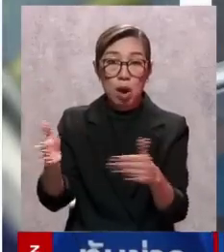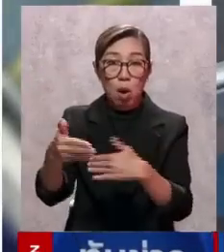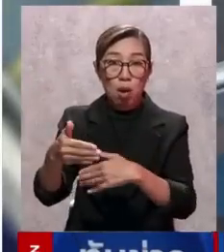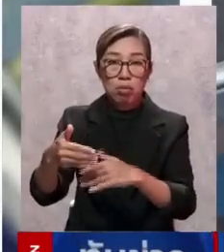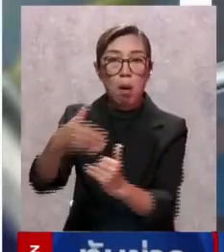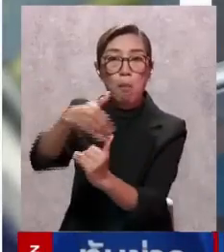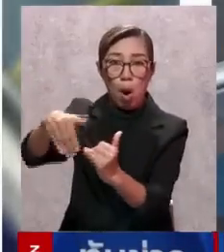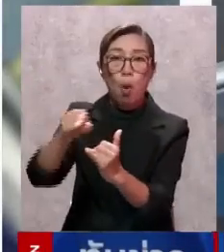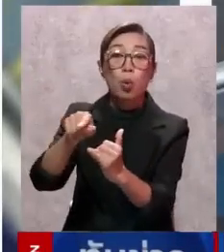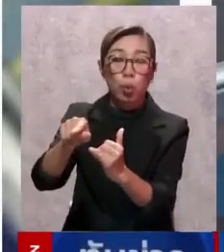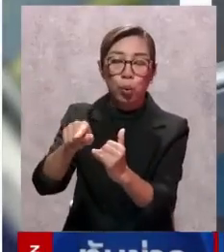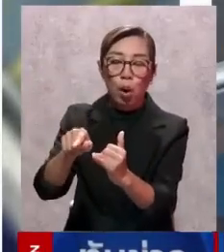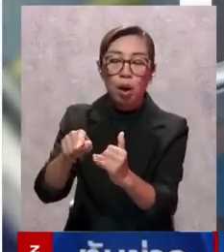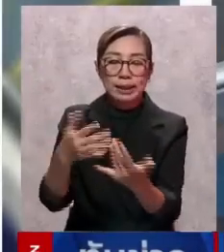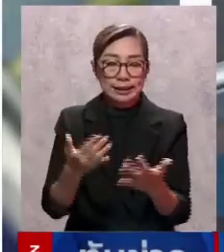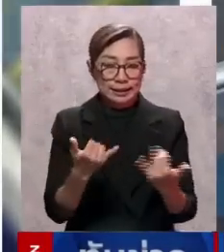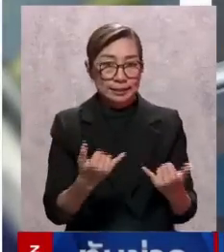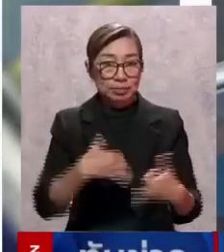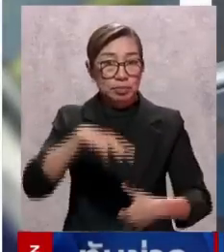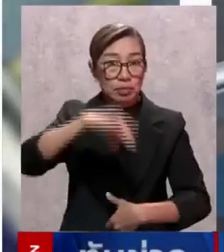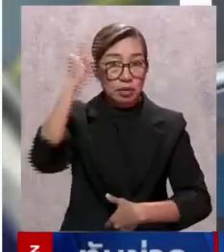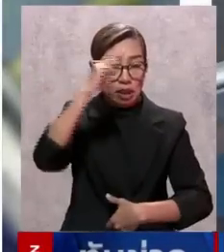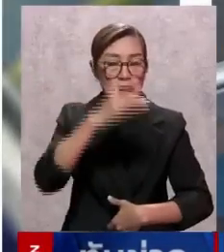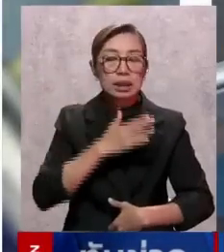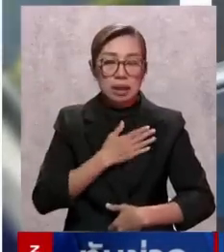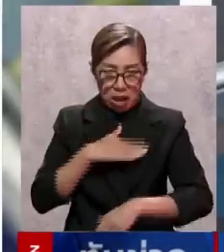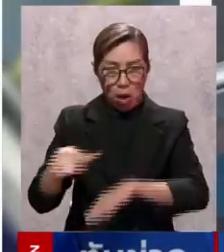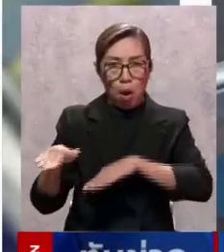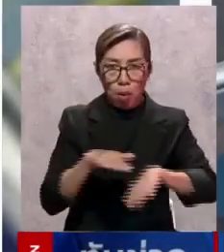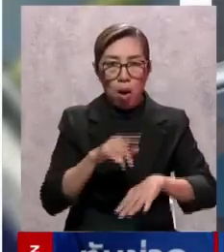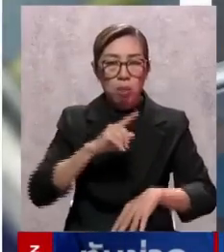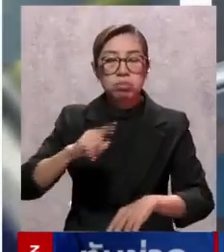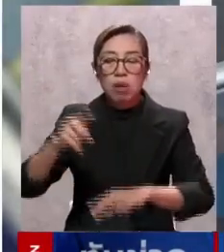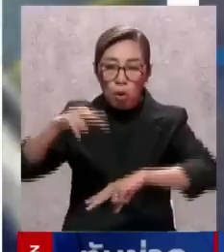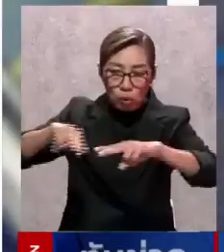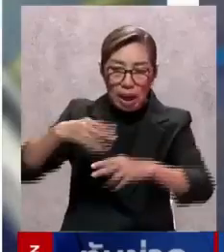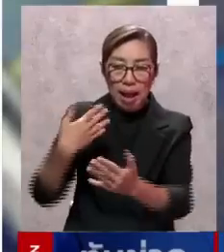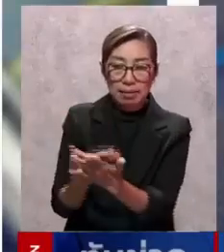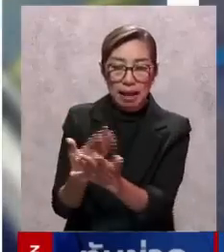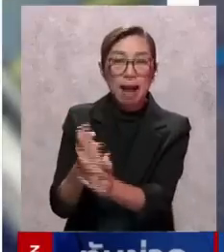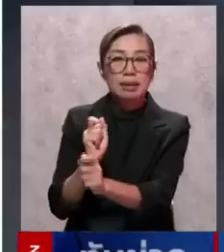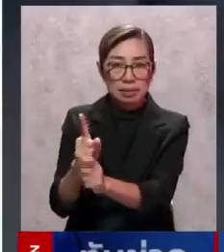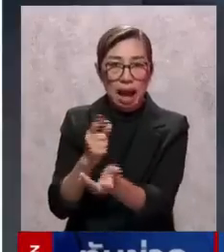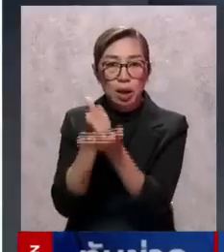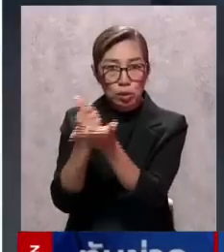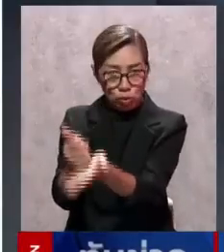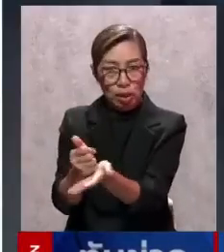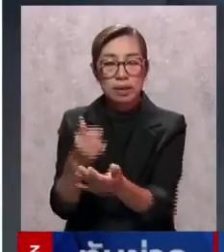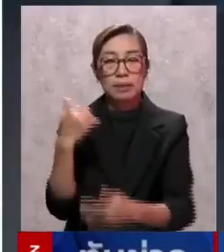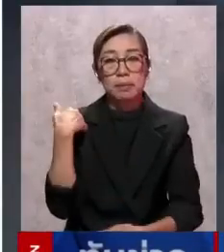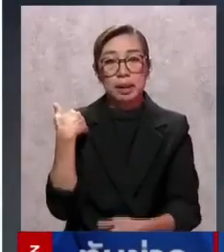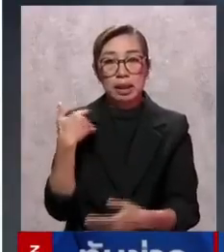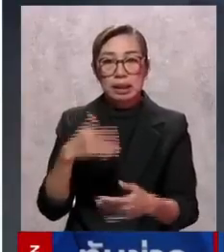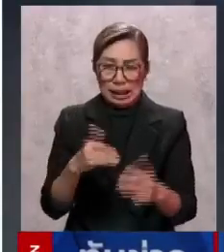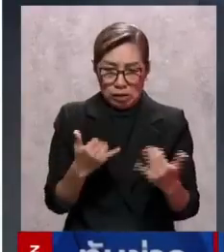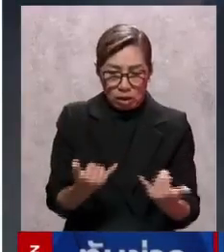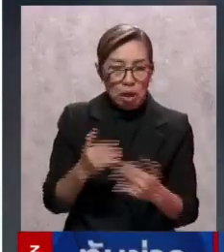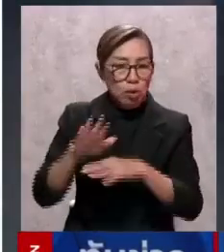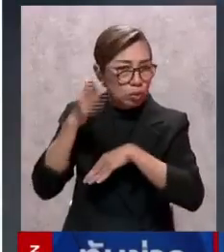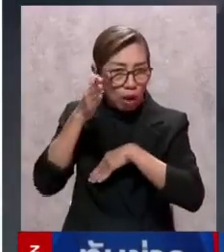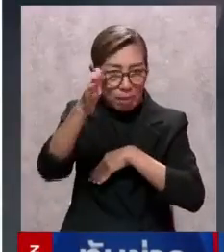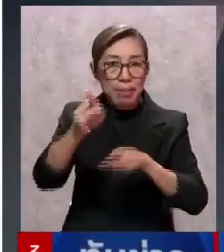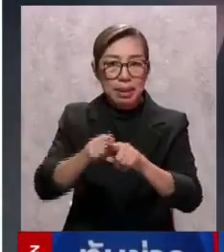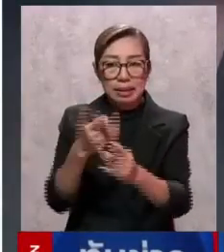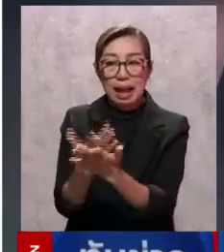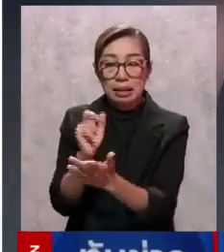ำหรับเหตุการณ์ในครั้งนี้ทางท่าอากาศยานพร้อมจะดูแลค่ารักษาพยาบาลนะคะทั้งขณะนี้แล้วก็หลังจากนี้เบื้องต้